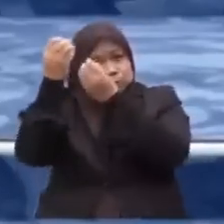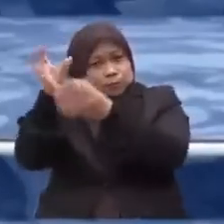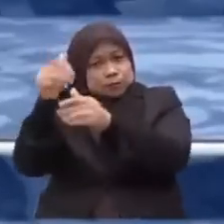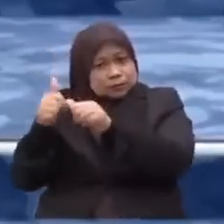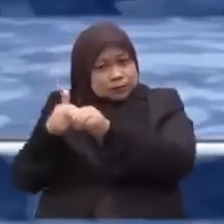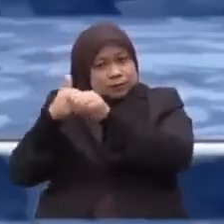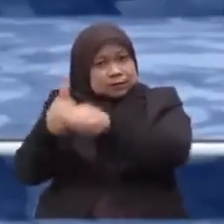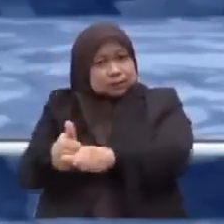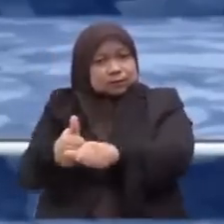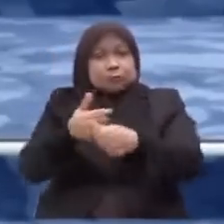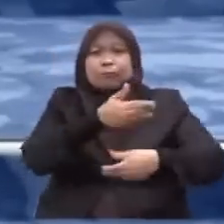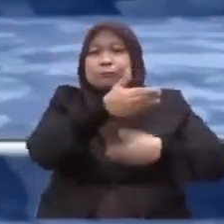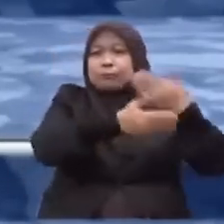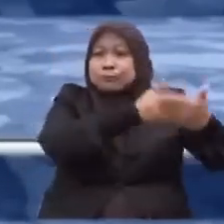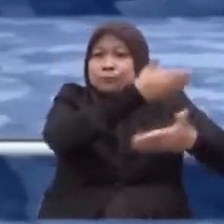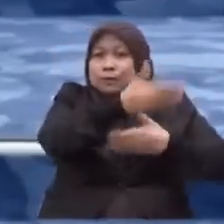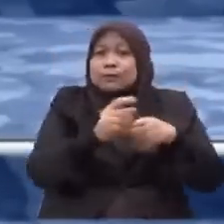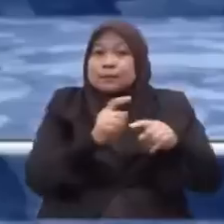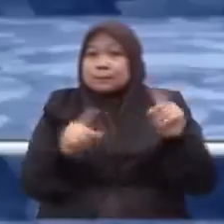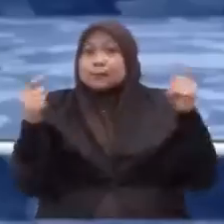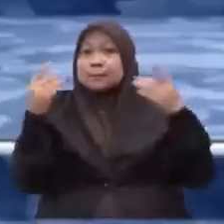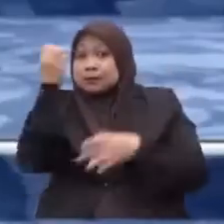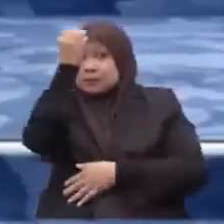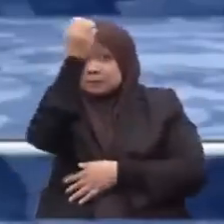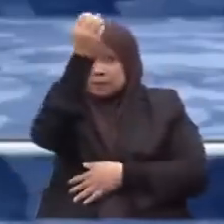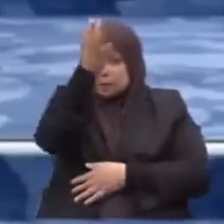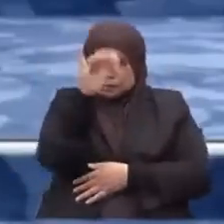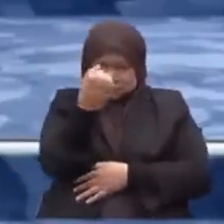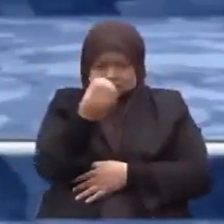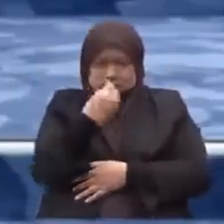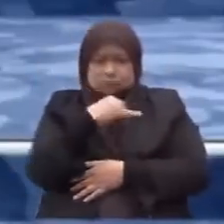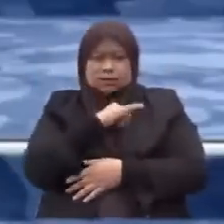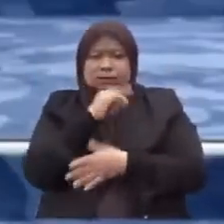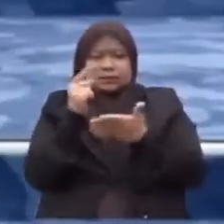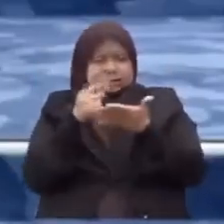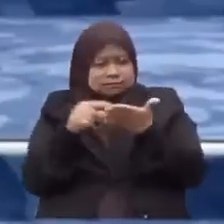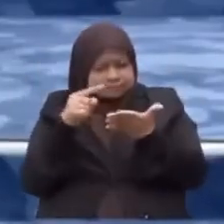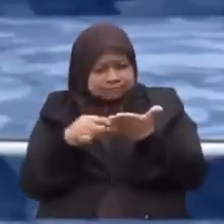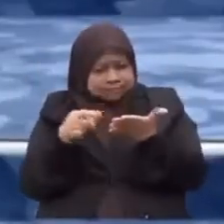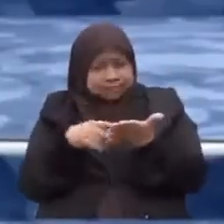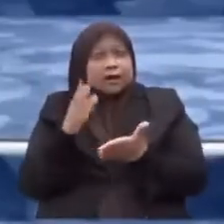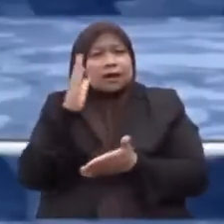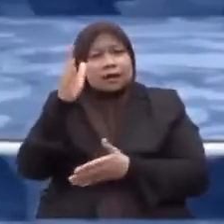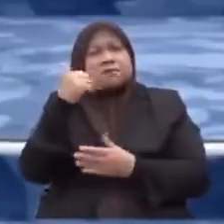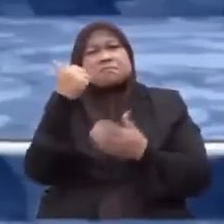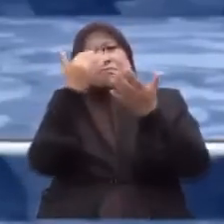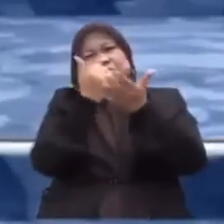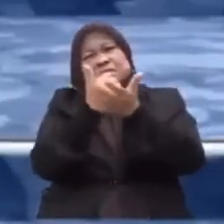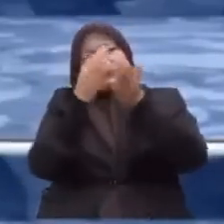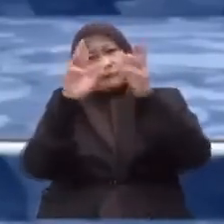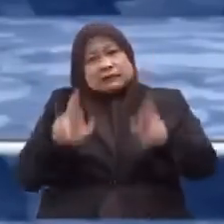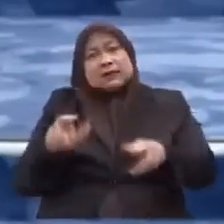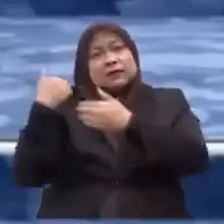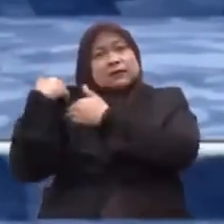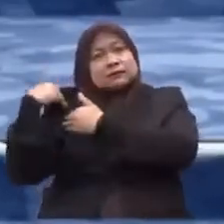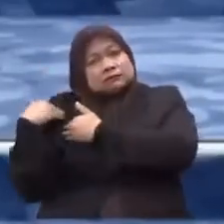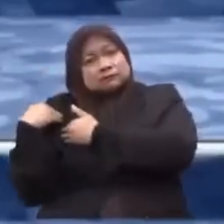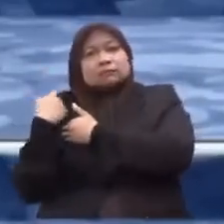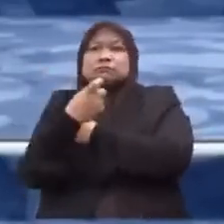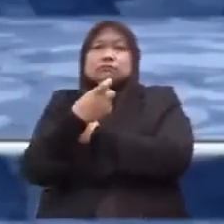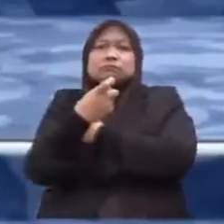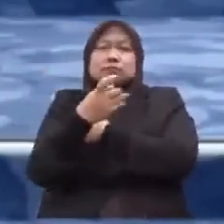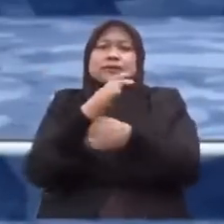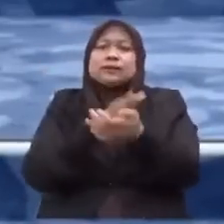ikut protein proses-prosesnya tapi bila dimaklumi kepada saya diteliti balik ini akan membangkang rakyat Haji dekat